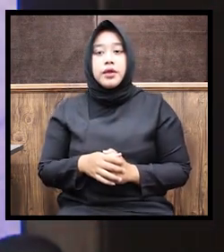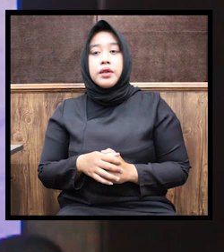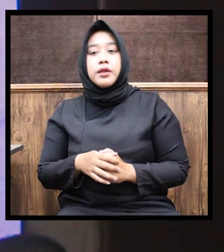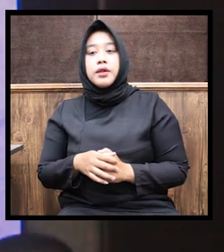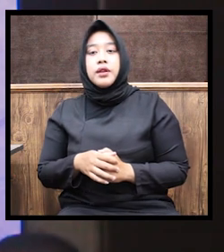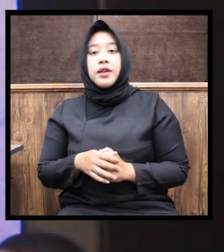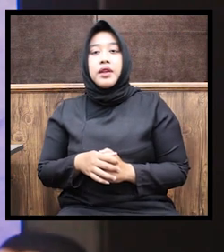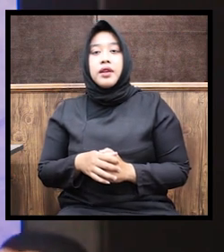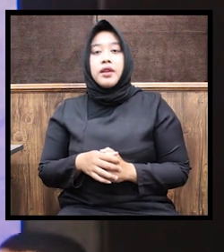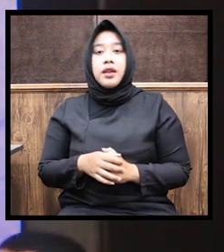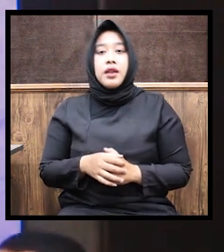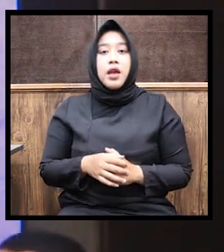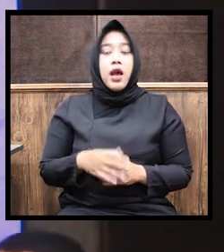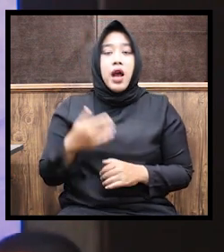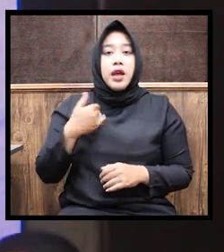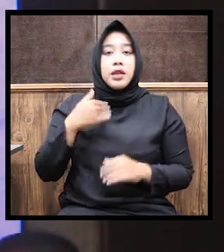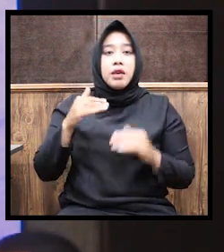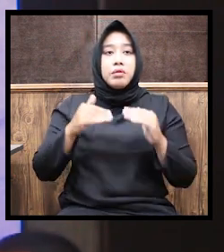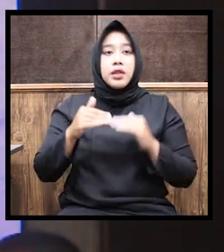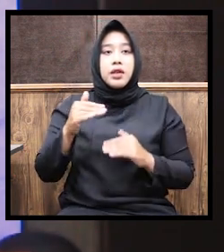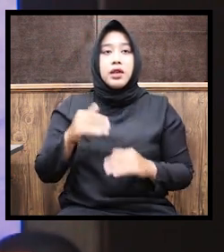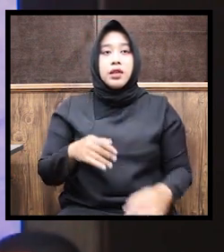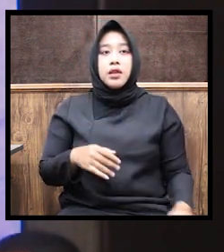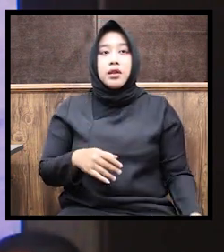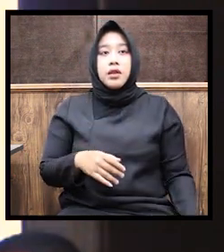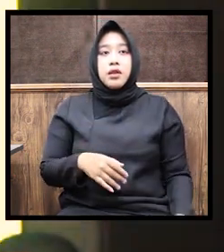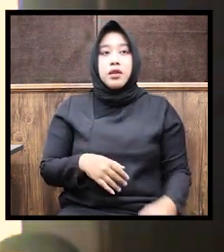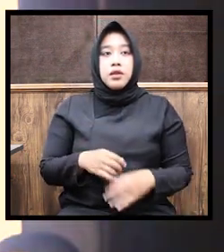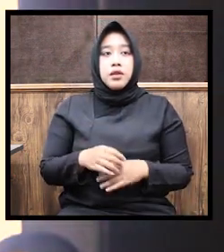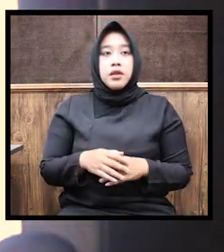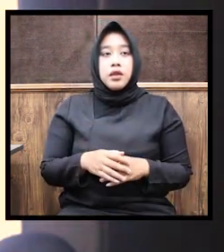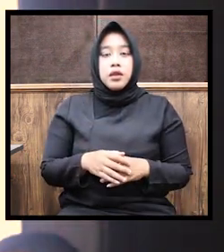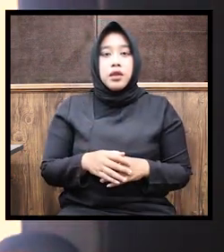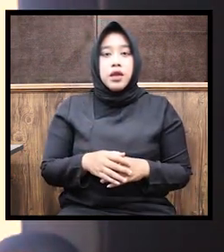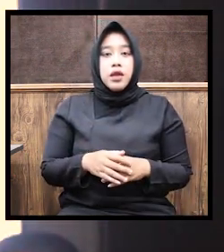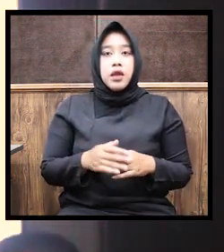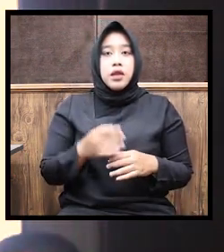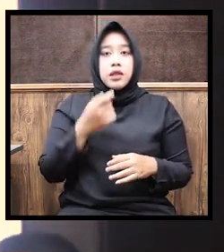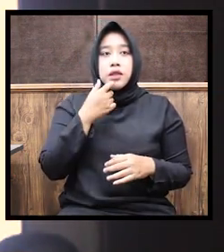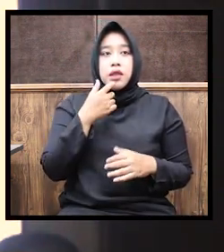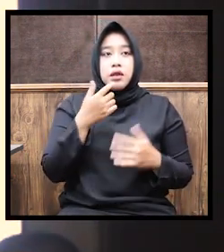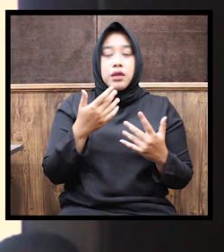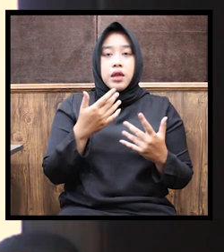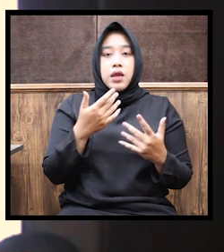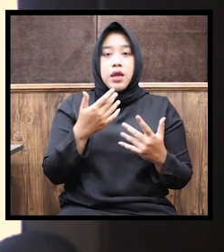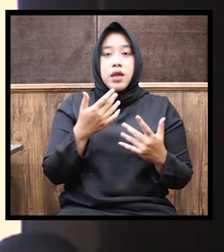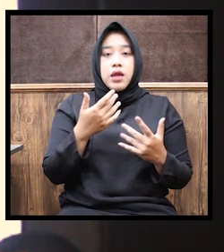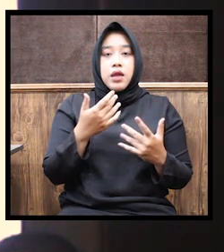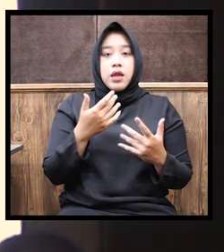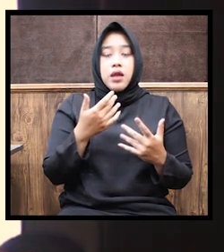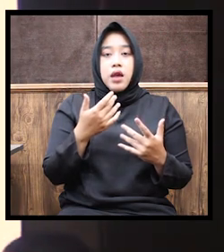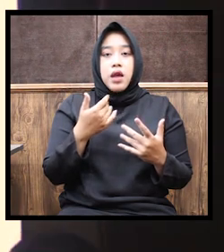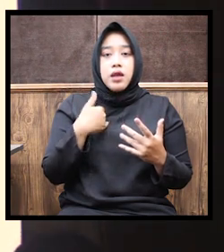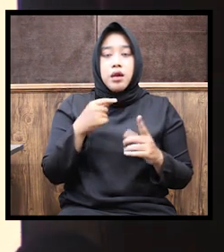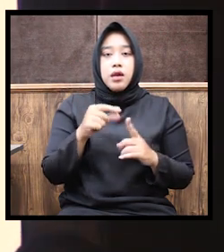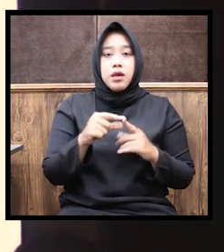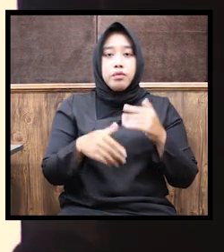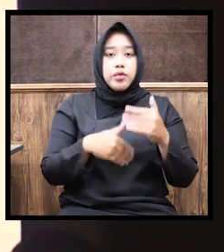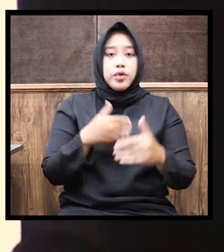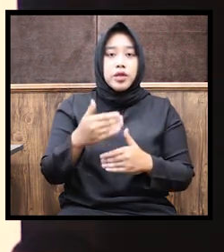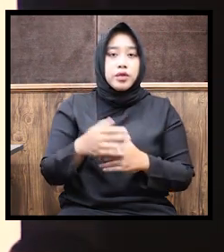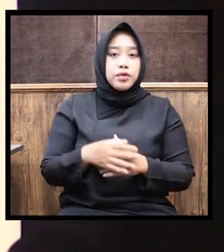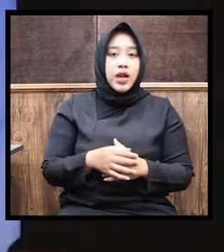kemudian ada peningkatan kalau tadi 21 perusahaan Iya mungkin tahun ini ini bisa jadi 30 perusahaan dan